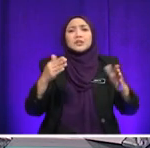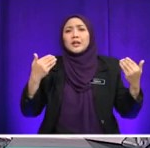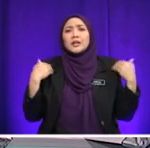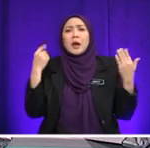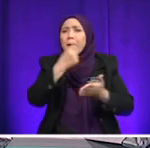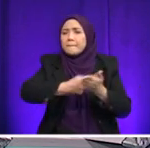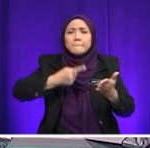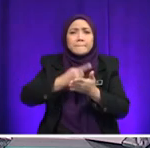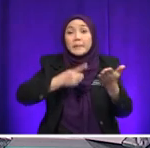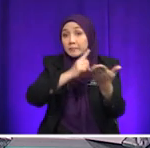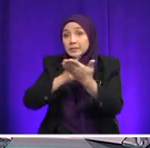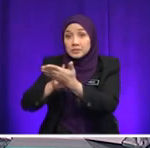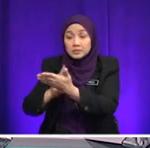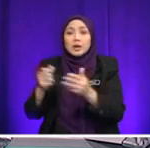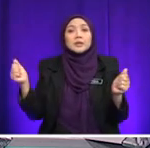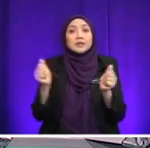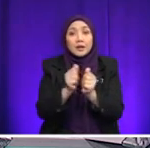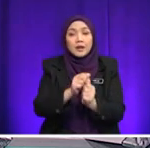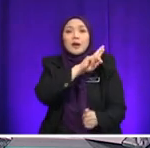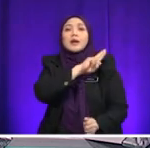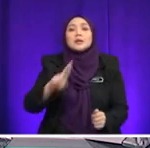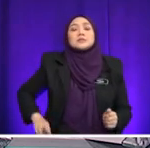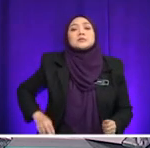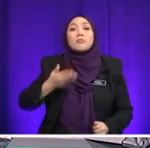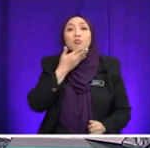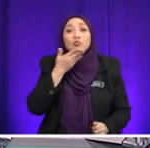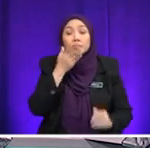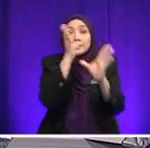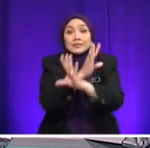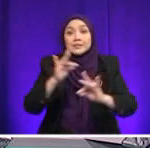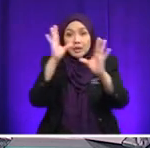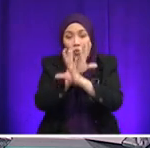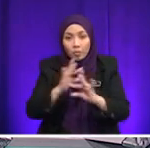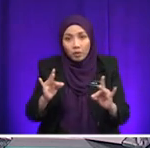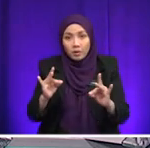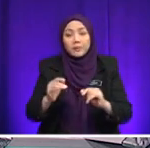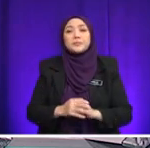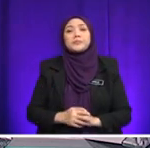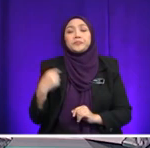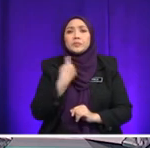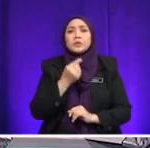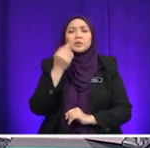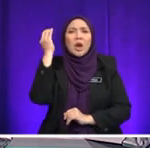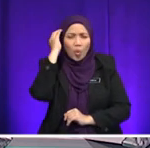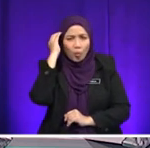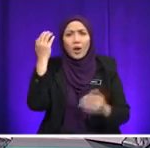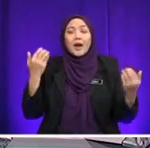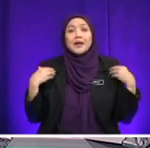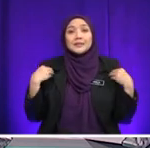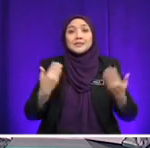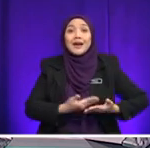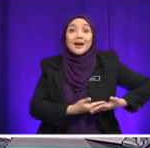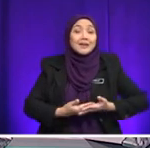perbincangan dengan raja muda Bro raja muda kita tahu bahwa adanya anak